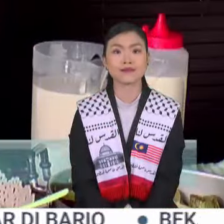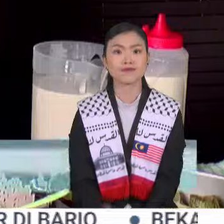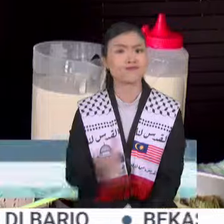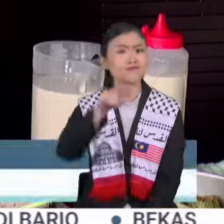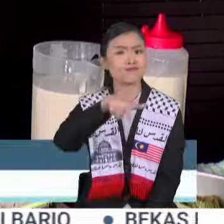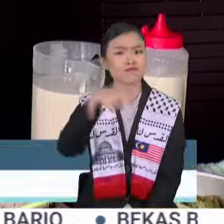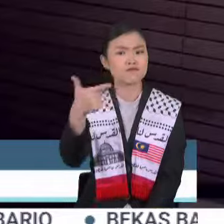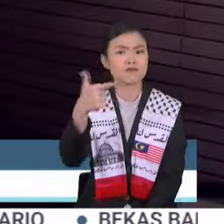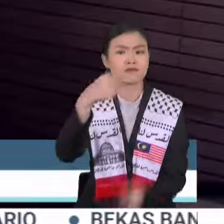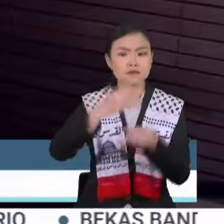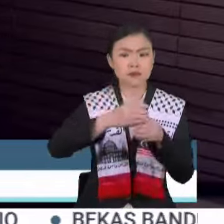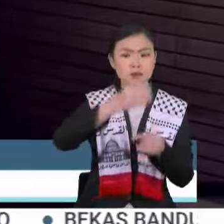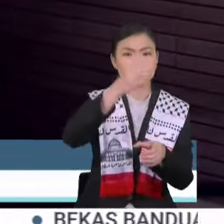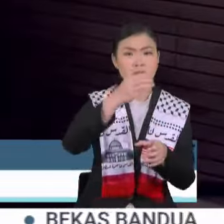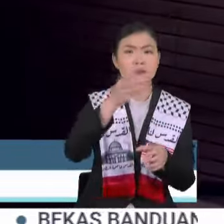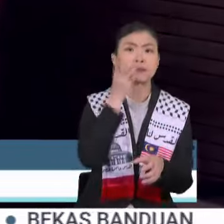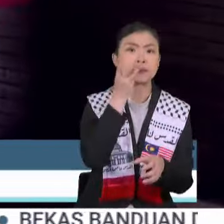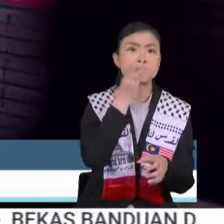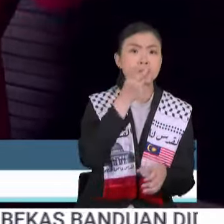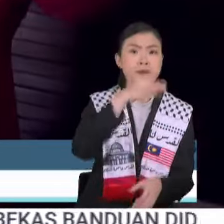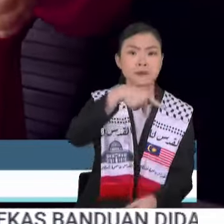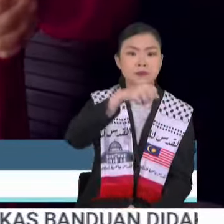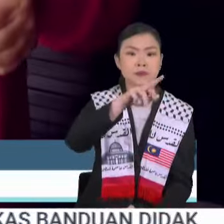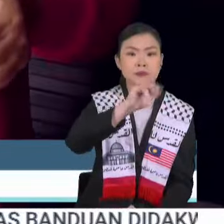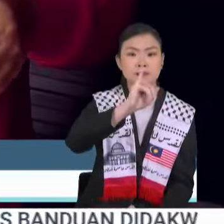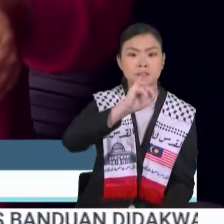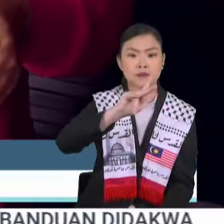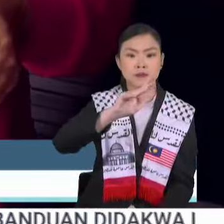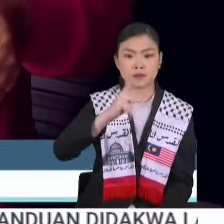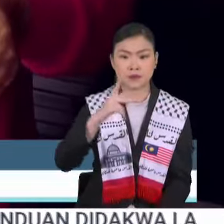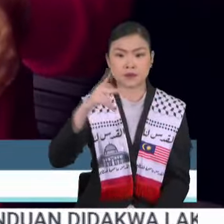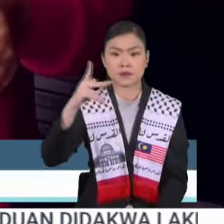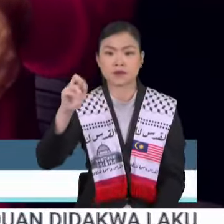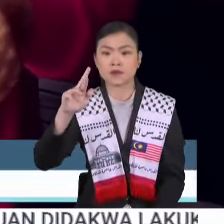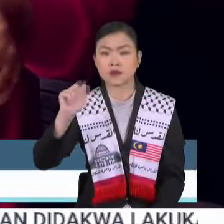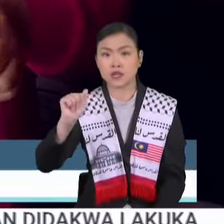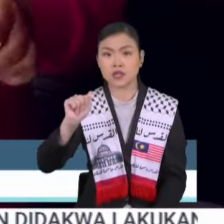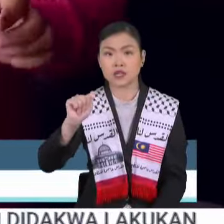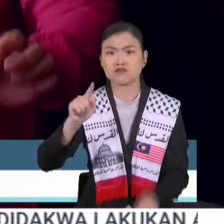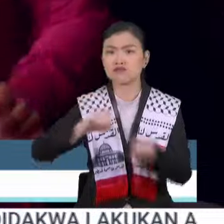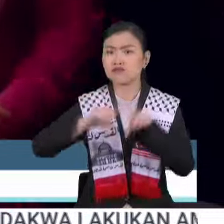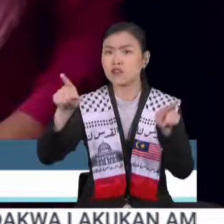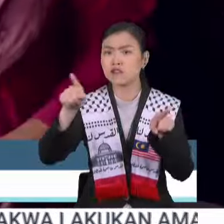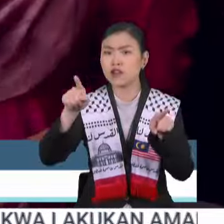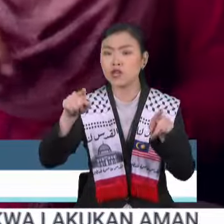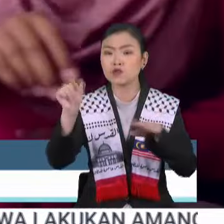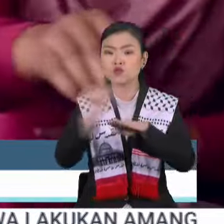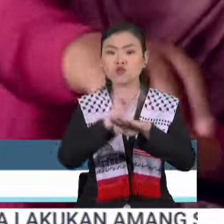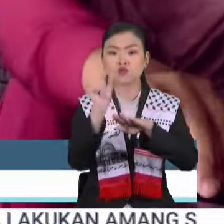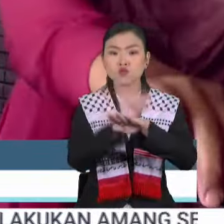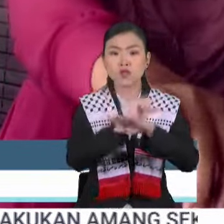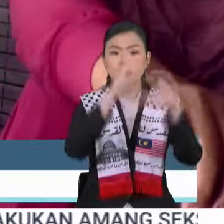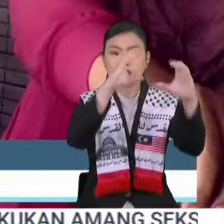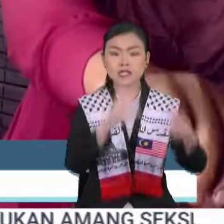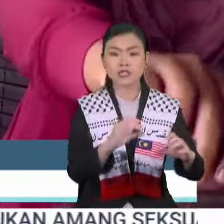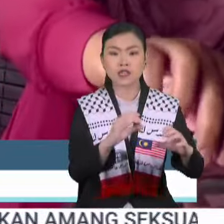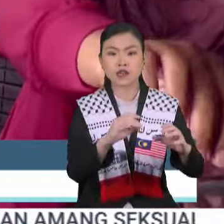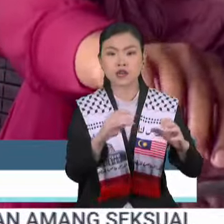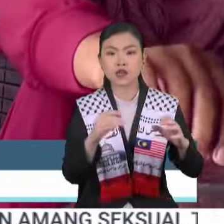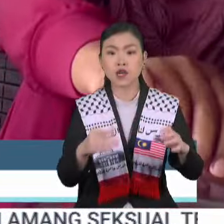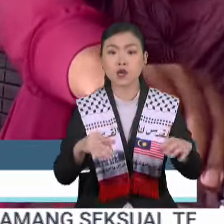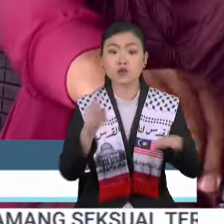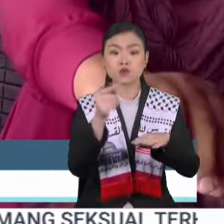Kelainan lemang periuk kera adalah menggunakan kaedah mengukus yang membuatkan aromanya lebih wangi dan rasanya yang lebih